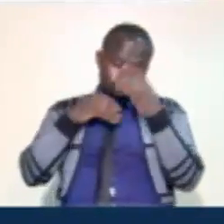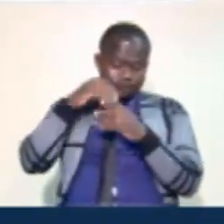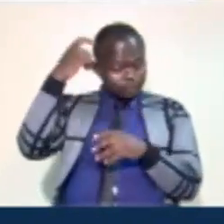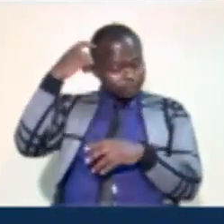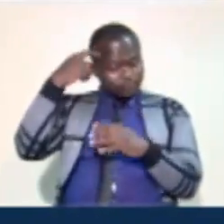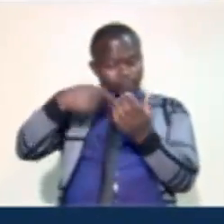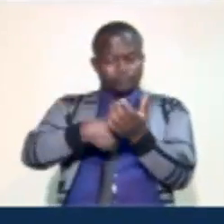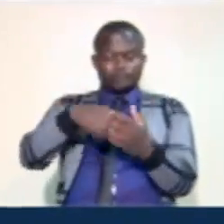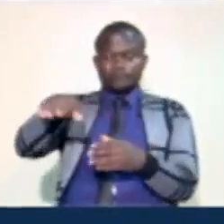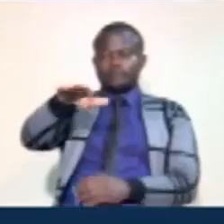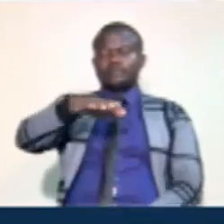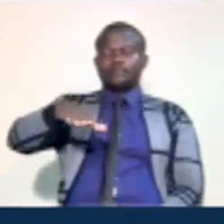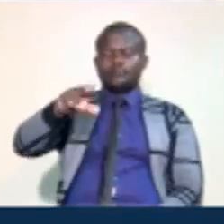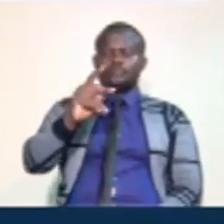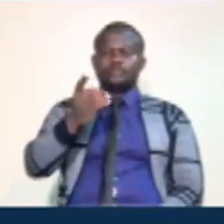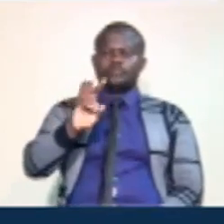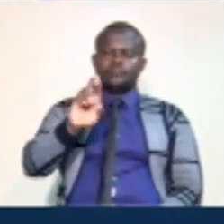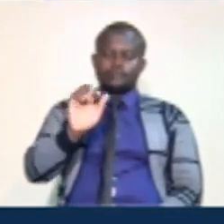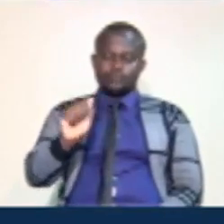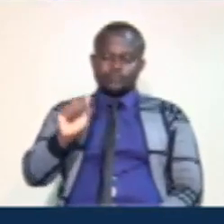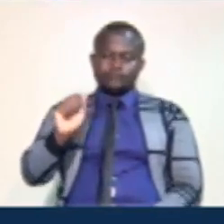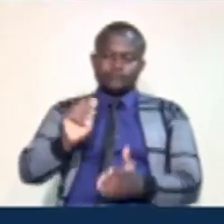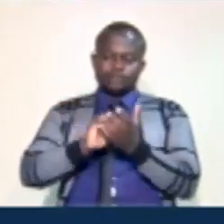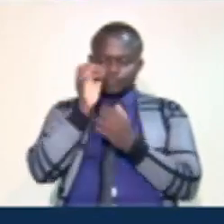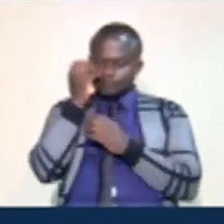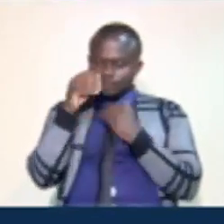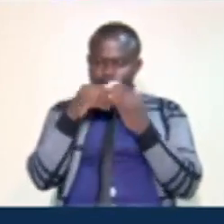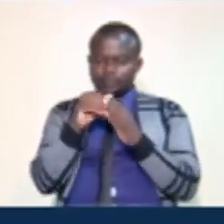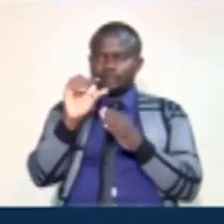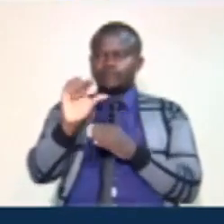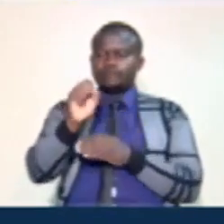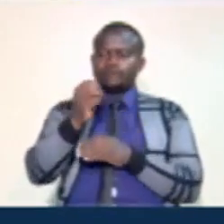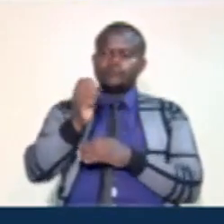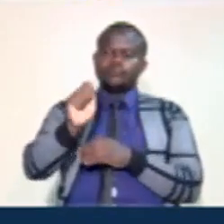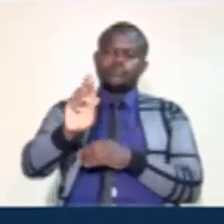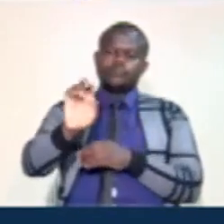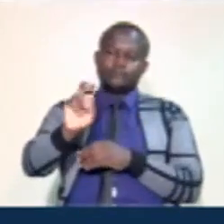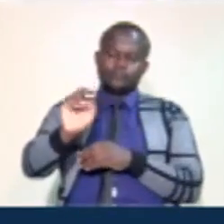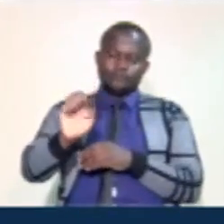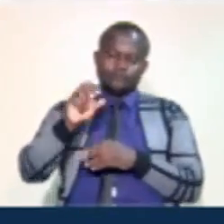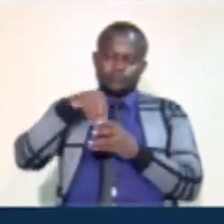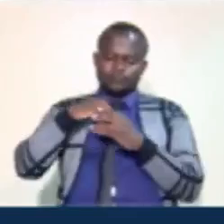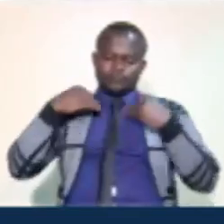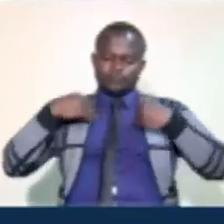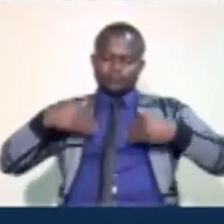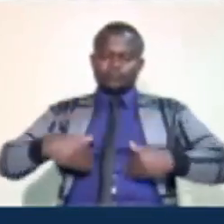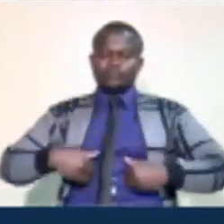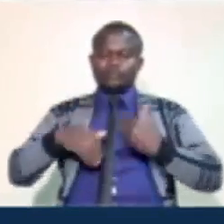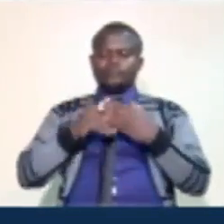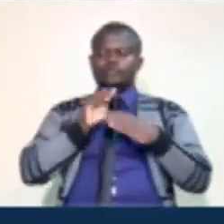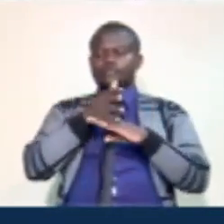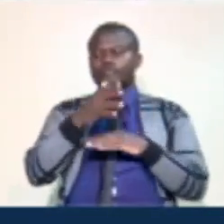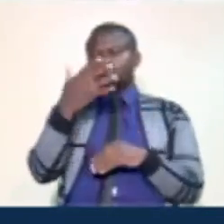mutwe bavurirwaga muri Caraes Ndera. Bashyize indabo kandi ku rwibutso rwo muri Petit Seminaire ya Ndera ashyinguwe imibiri